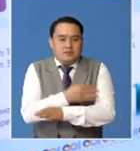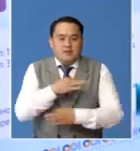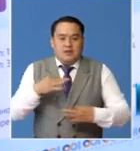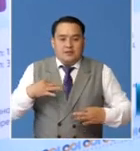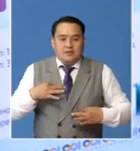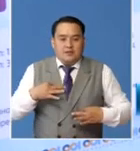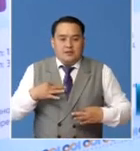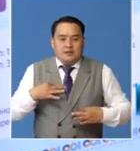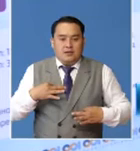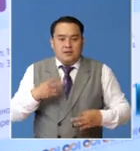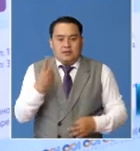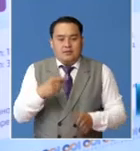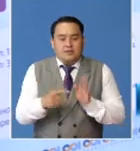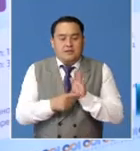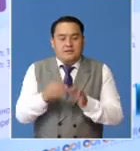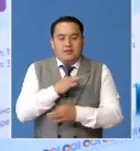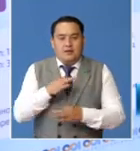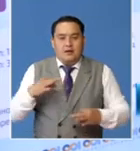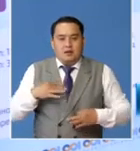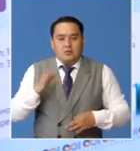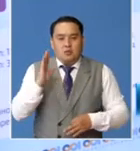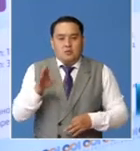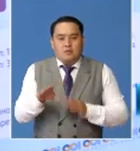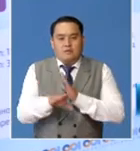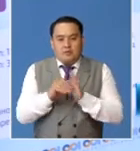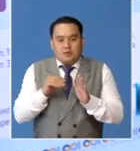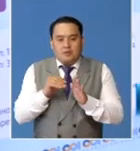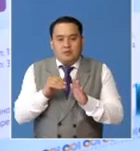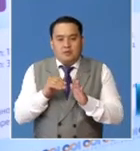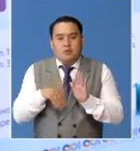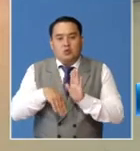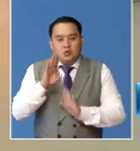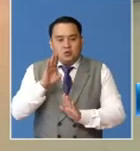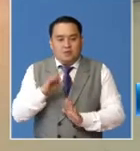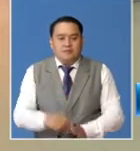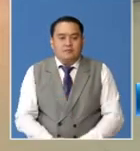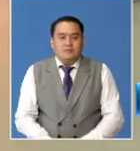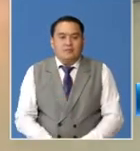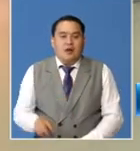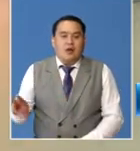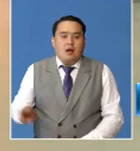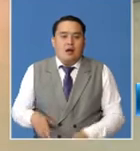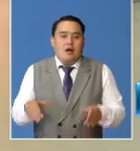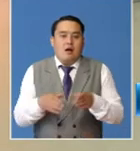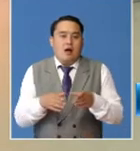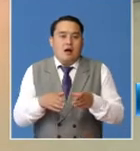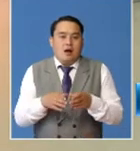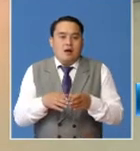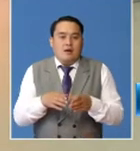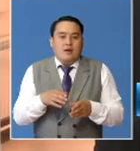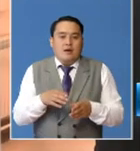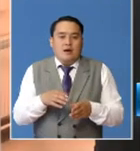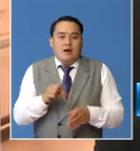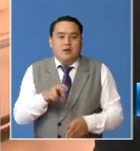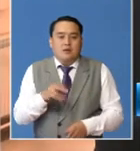27 финалистов. Из этих 27 финалистов мы будем голосовать и выбирать лучших. Для директора компании «Мэдисон» Алексея